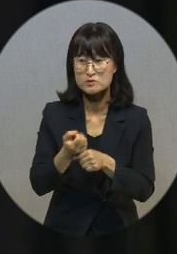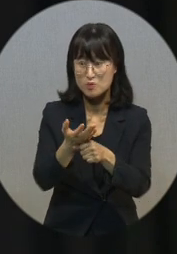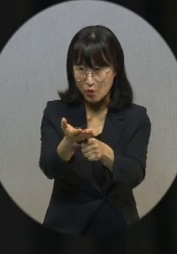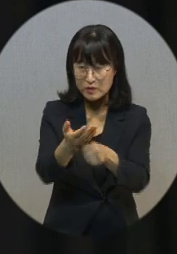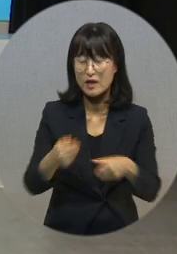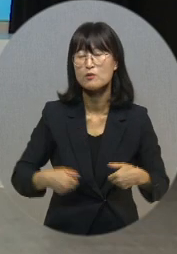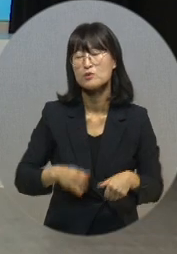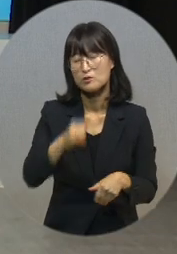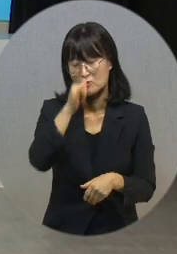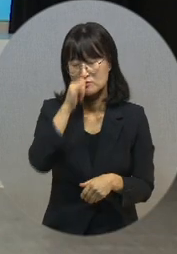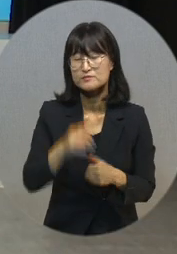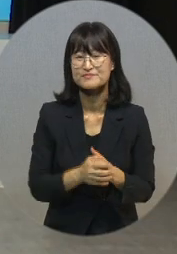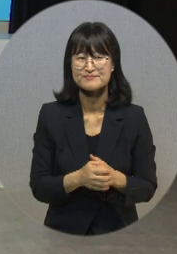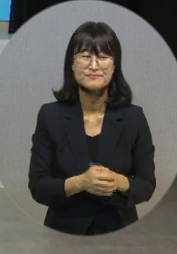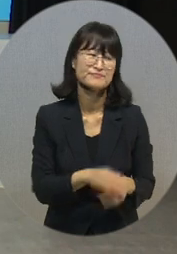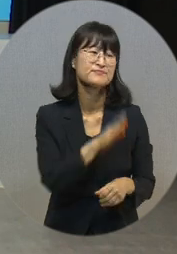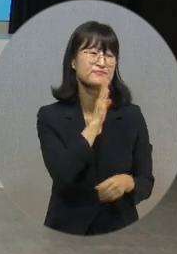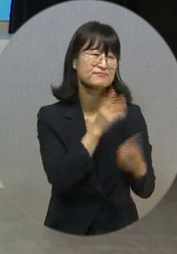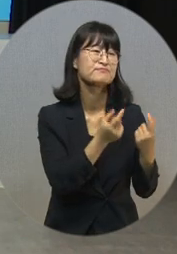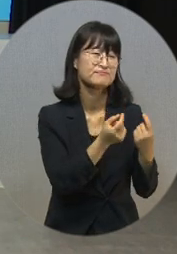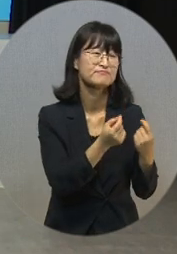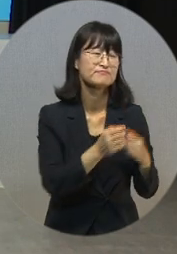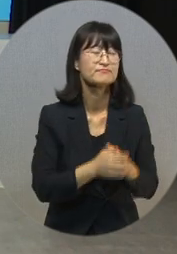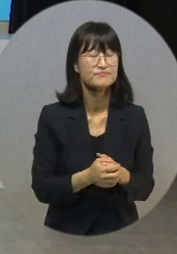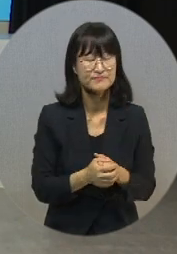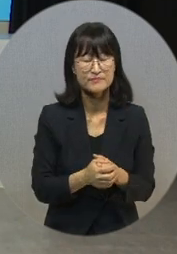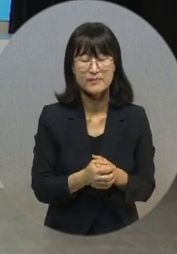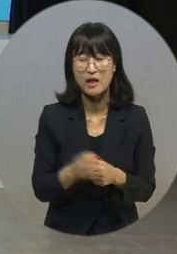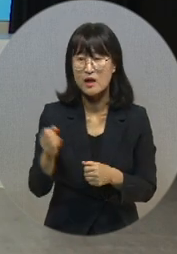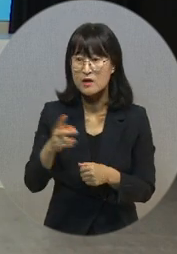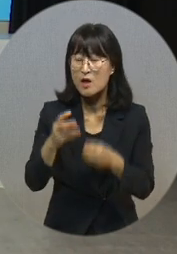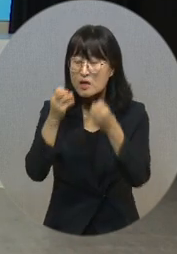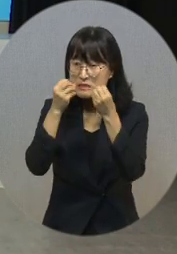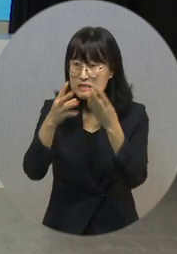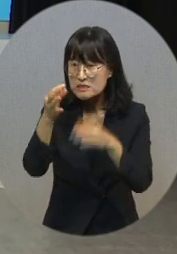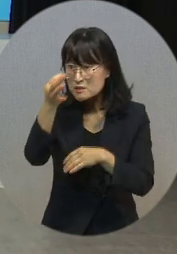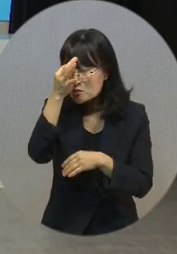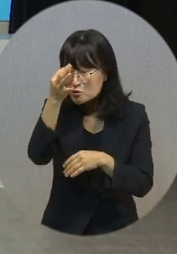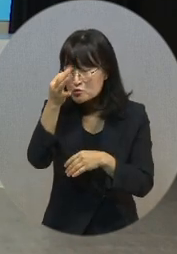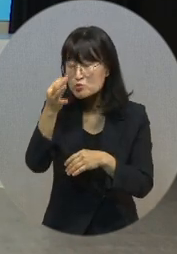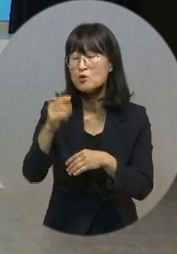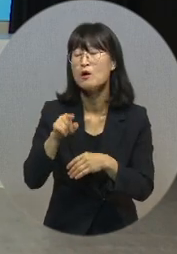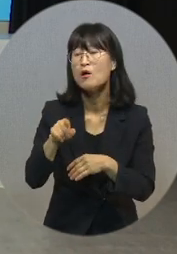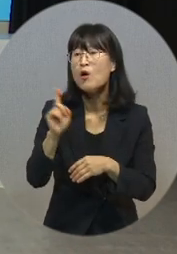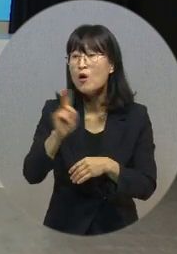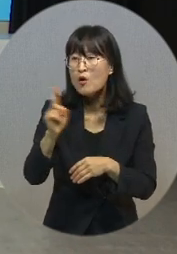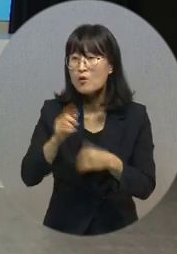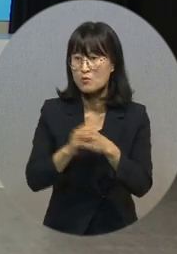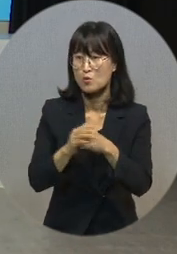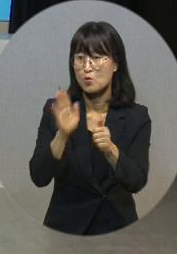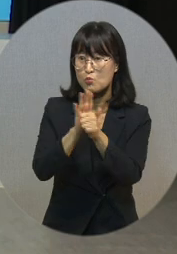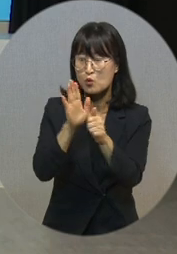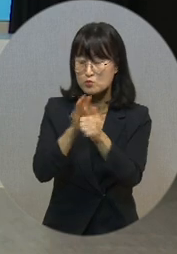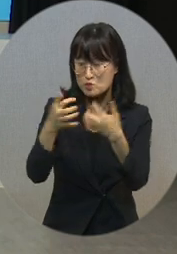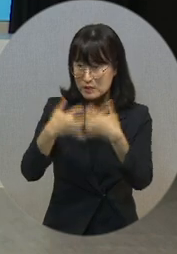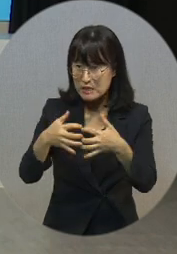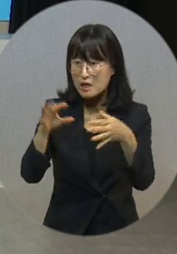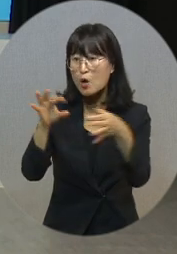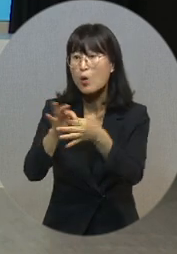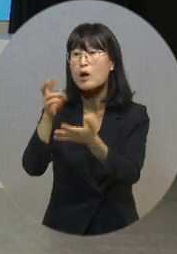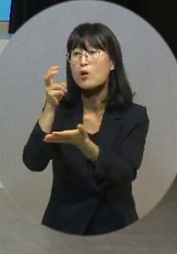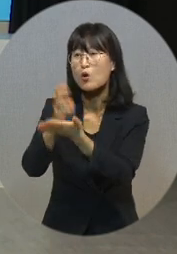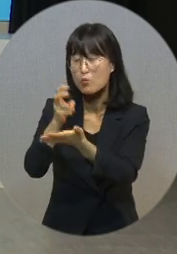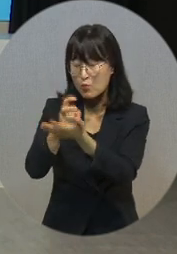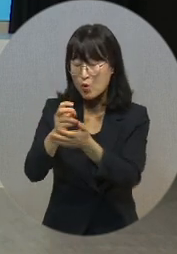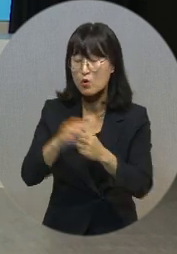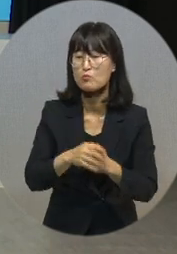같고 그렇습니다. 네. 네. 그렇군요. 네, 그리고 아까 네. 신기술 잠깐 말씀드렸는데 네. 어떻게 보면 지금 보조기기 법에서도 소프트웨어